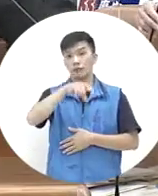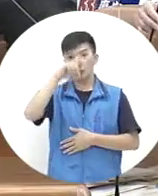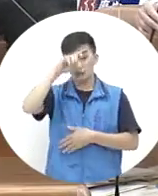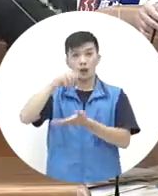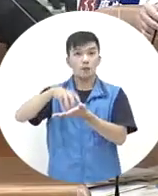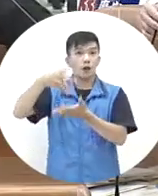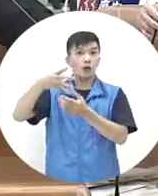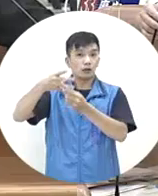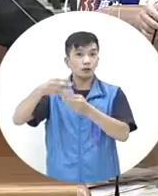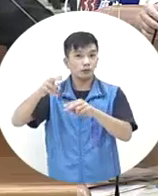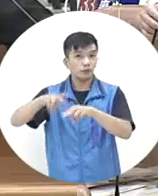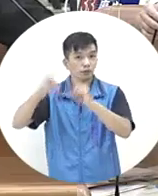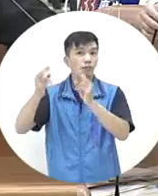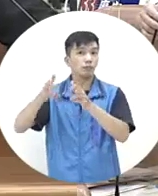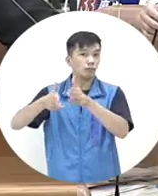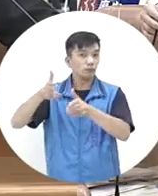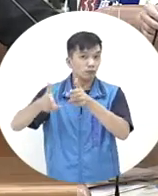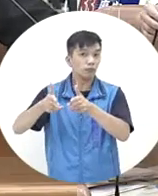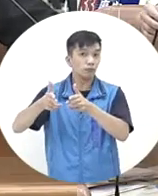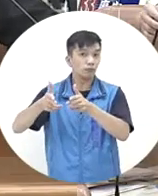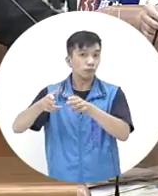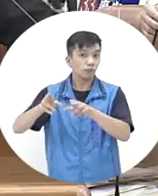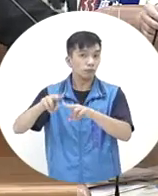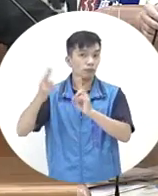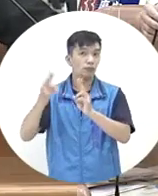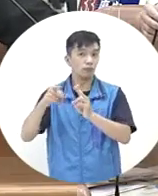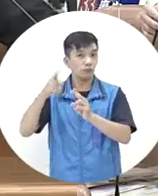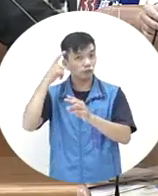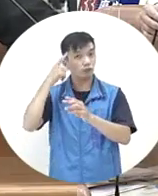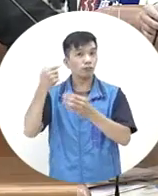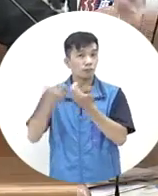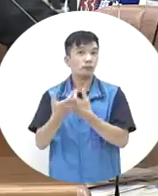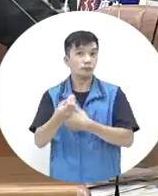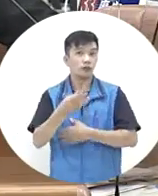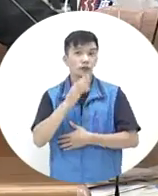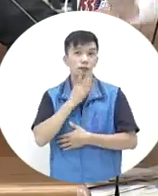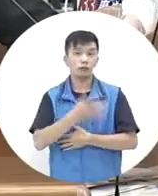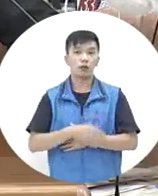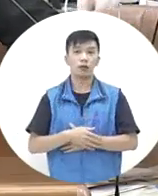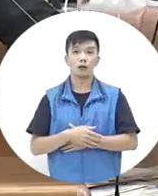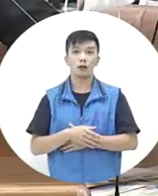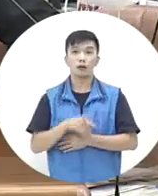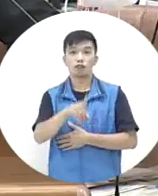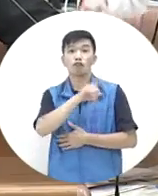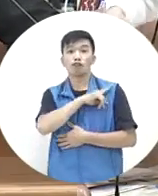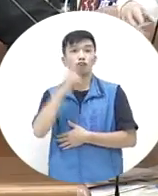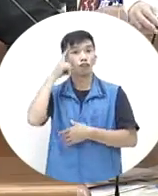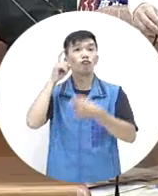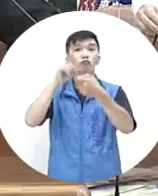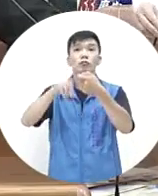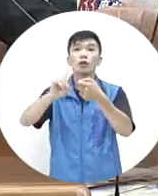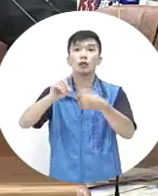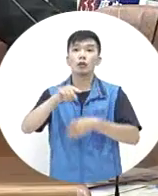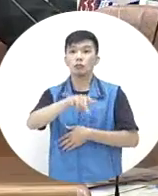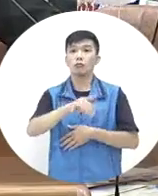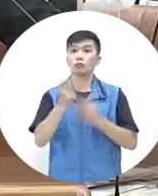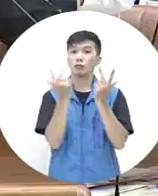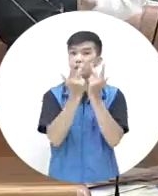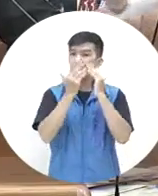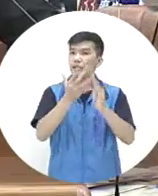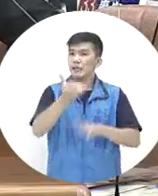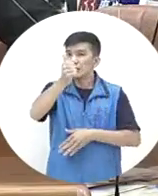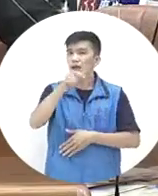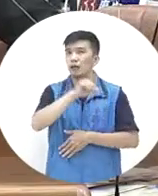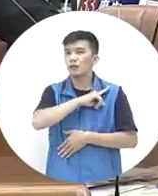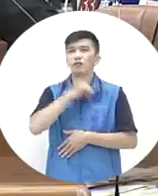意见 啊？这个不是要公投就由人民自己来做决定吗？ 那你要有主张啊，你是新北市市长啊， 每一个 你要有主